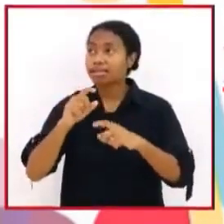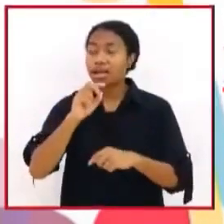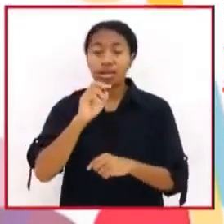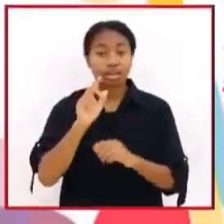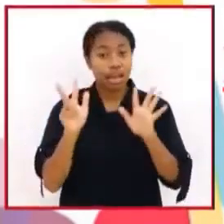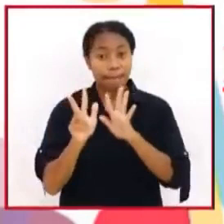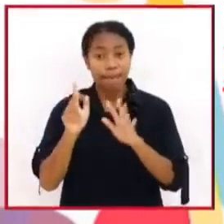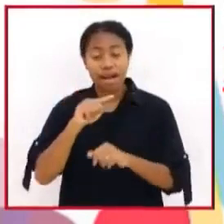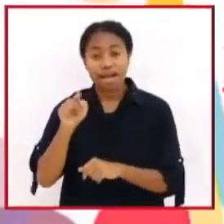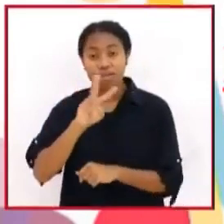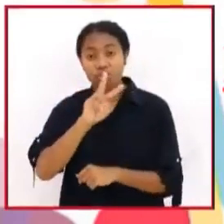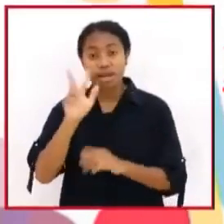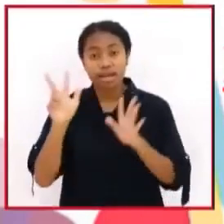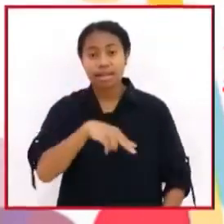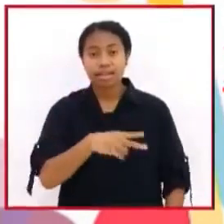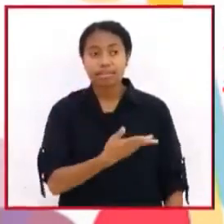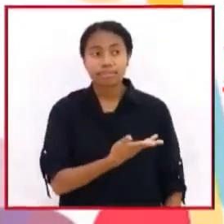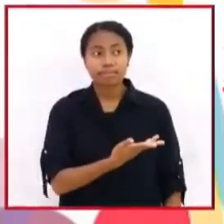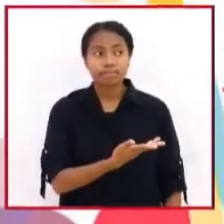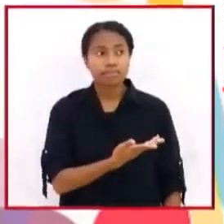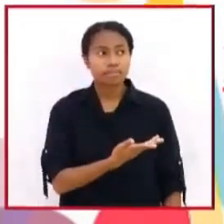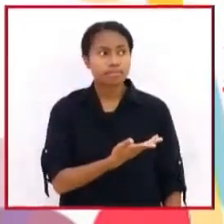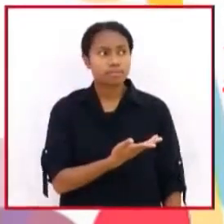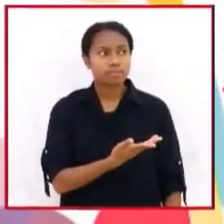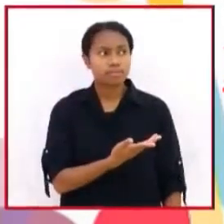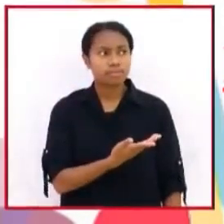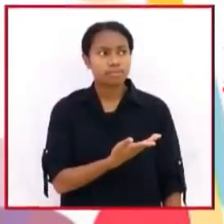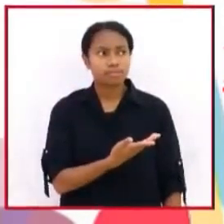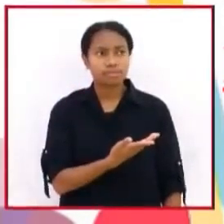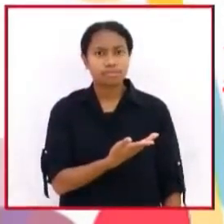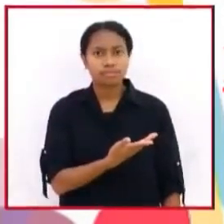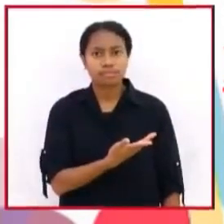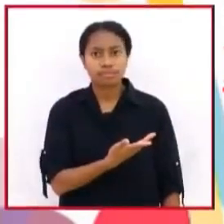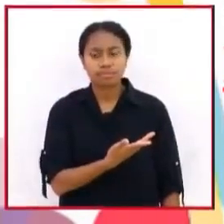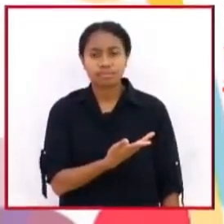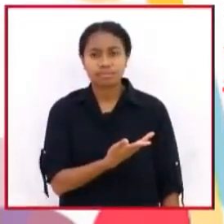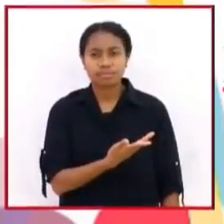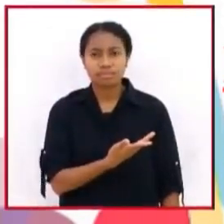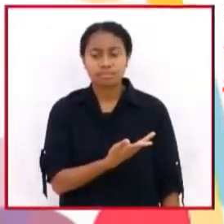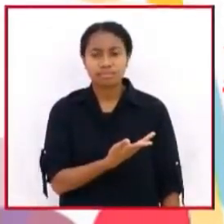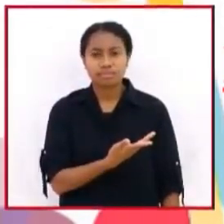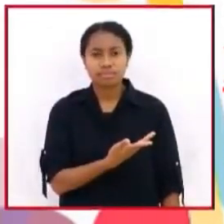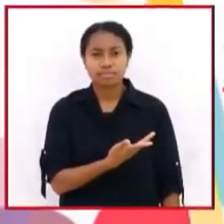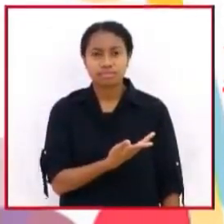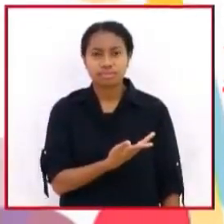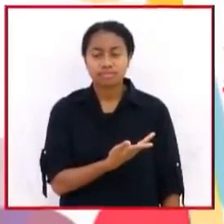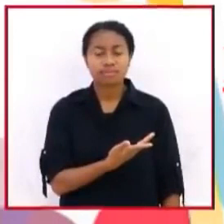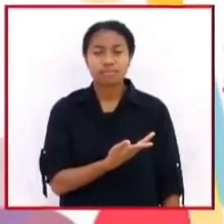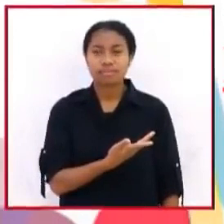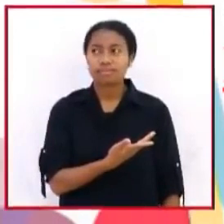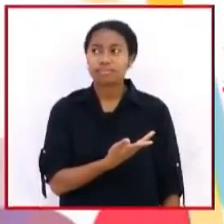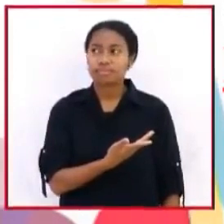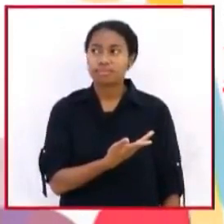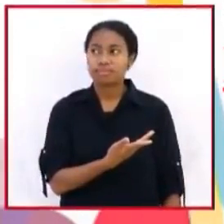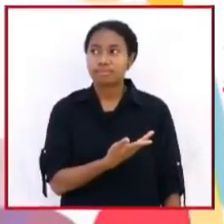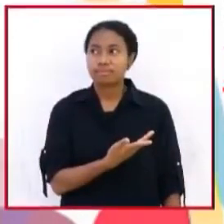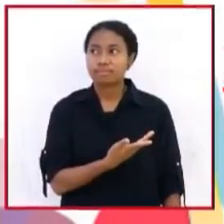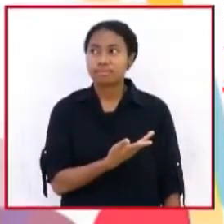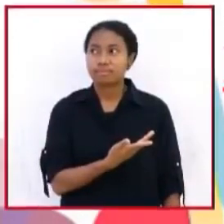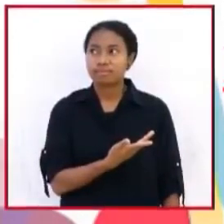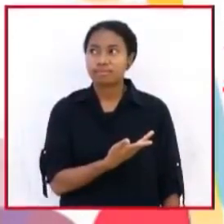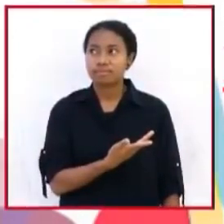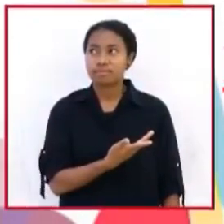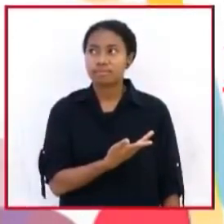tersungkur di hadapan dan berkata di hadapannya dan berkata dengan suara keras apa urusanmu dengan aku Hai Yesus